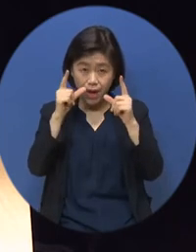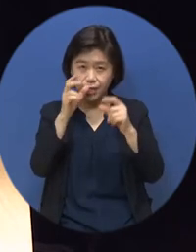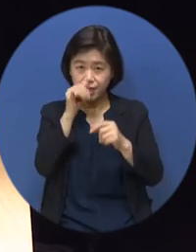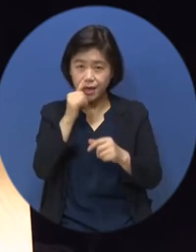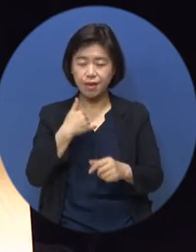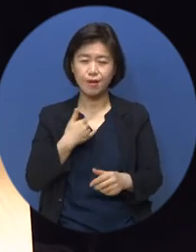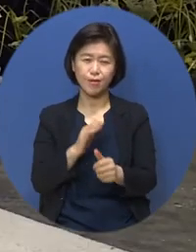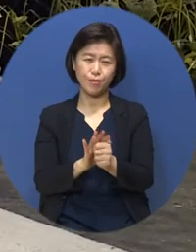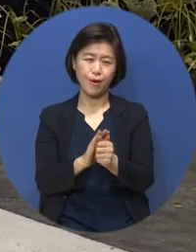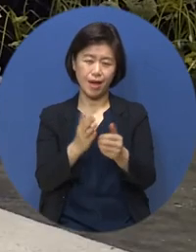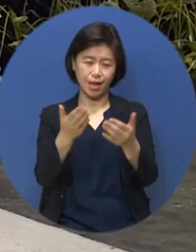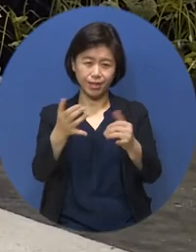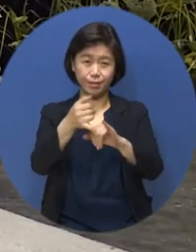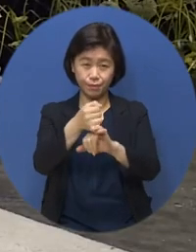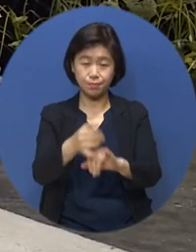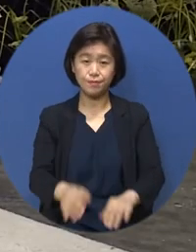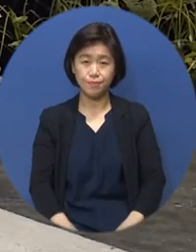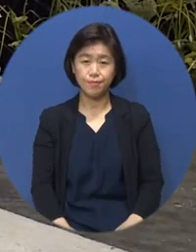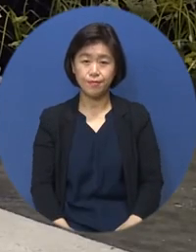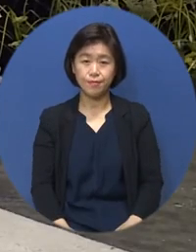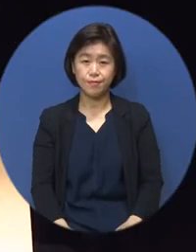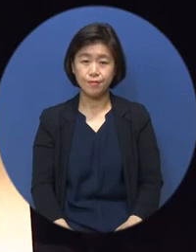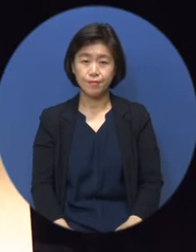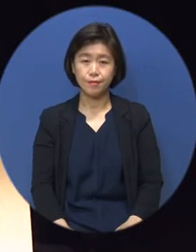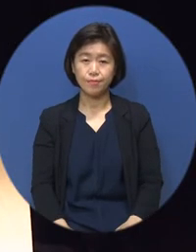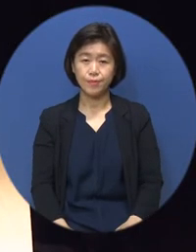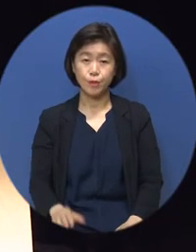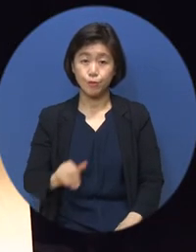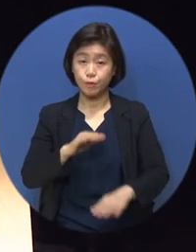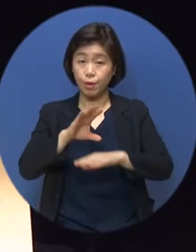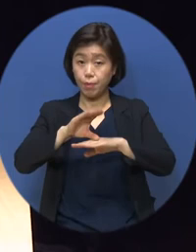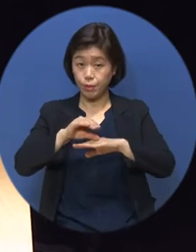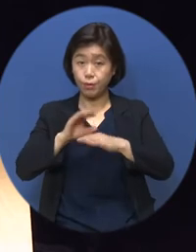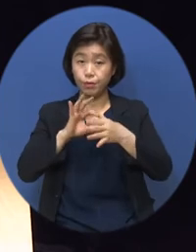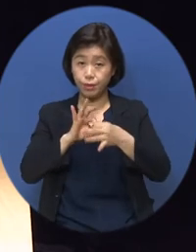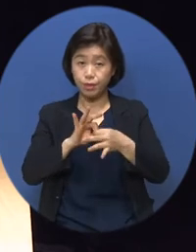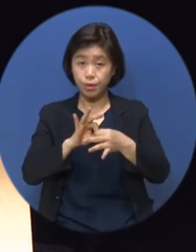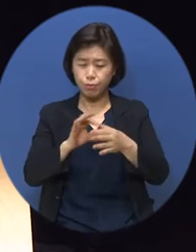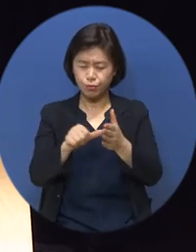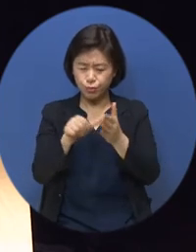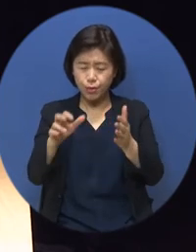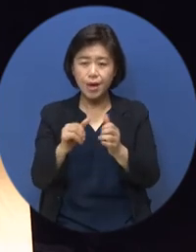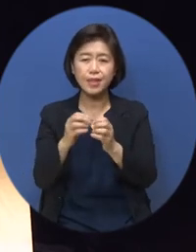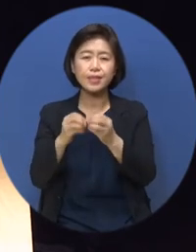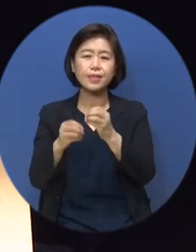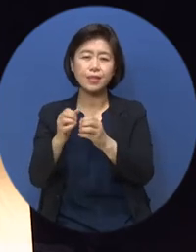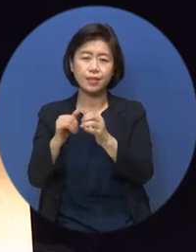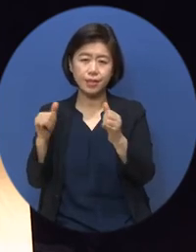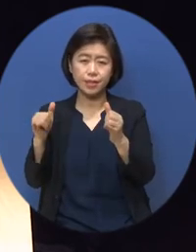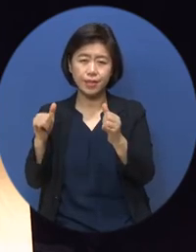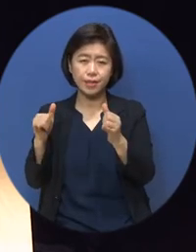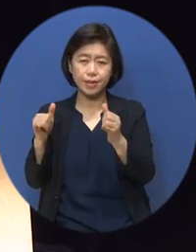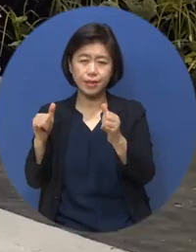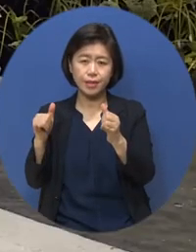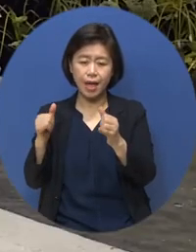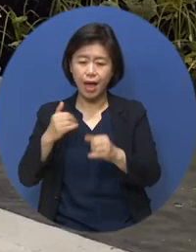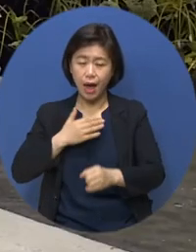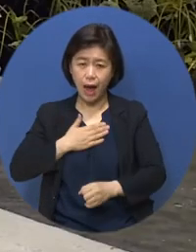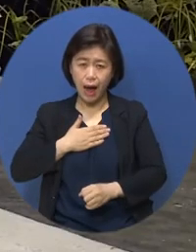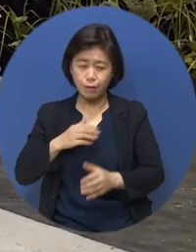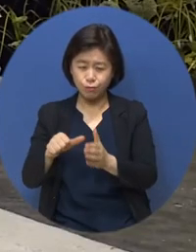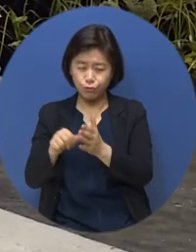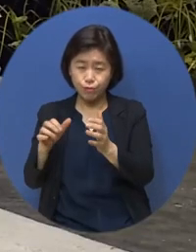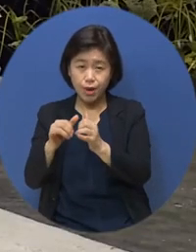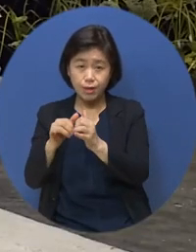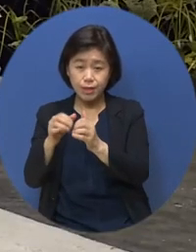가질 것입니다. 그리고 차주일과 동행시간에서는 유명한 시인들의 이미 많이 알려진 작품보다